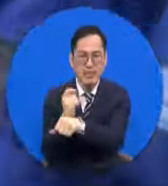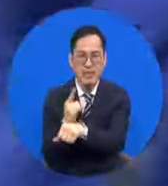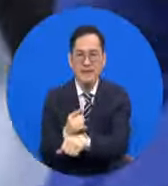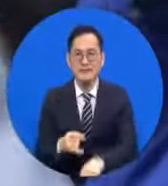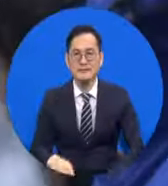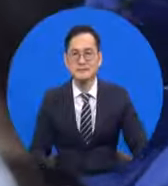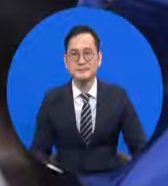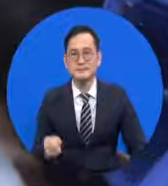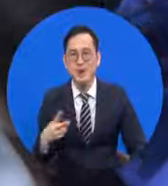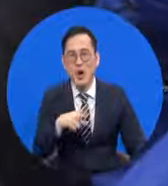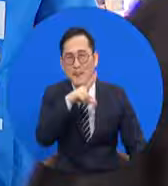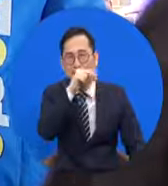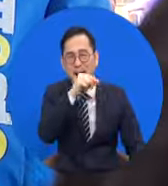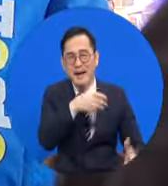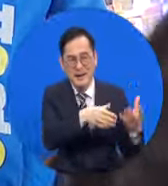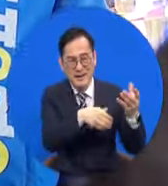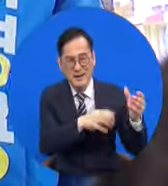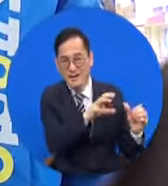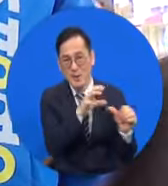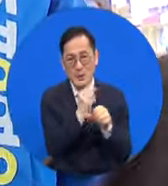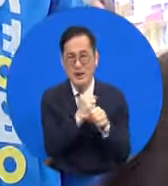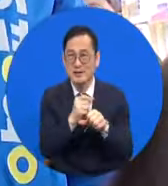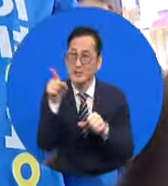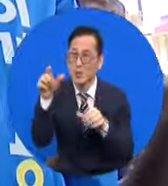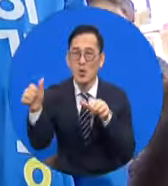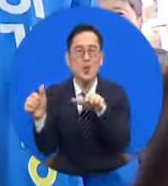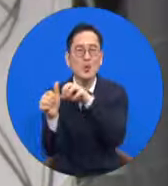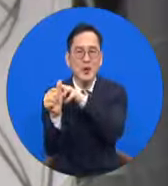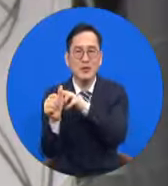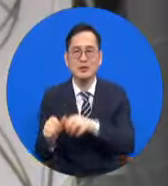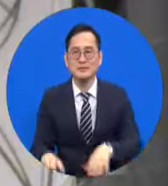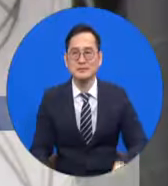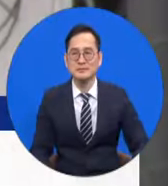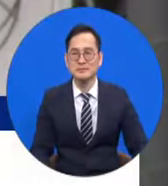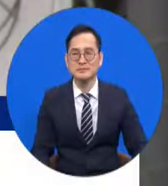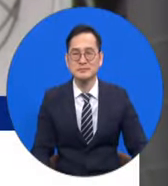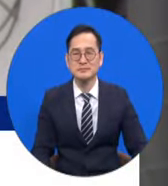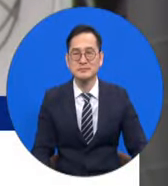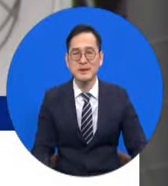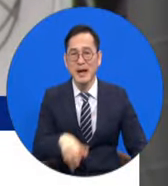전 종반은 대파를 앞세워 공세했습니다. 팔틀막,